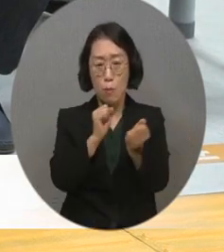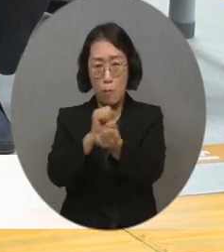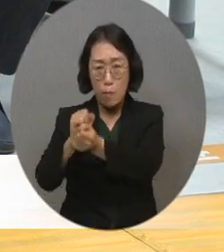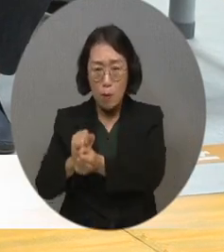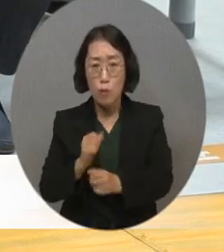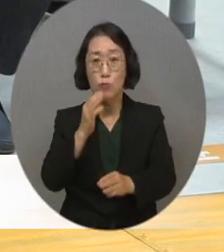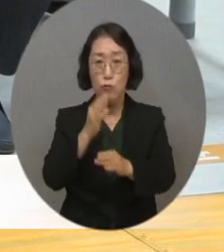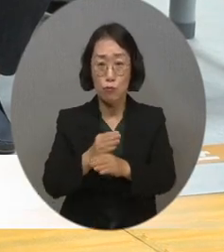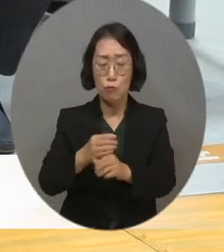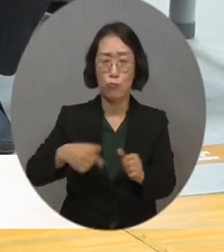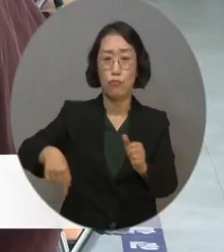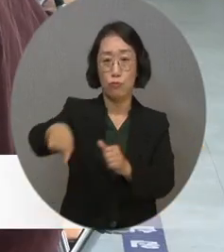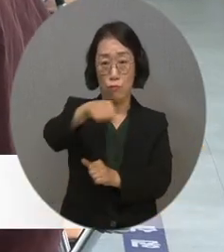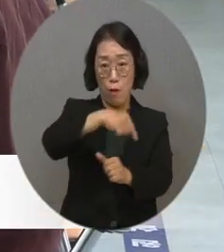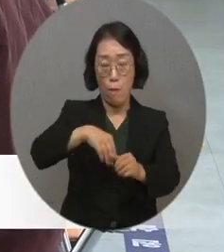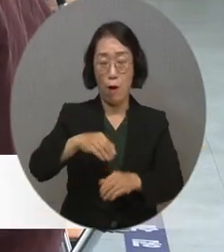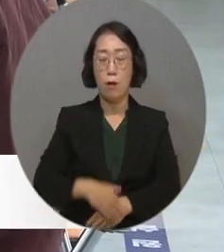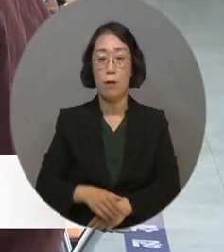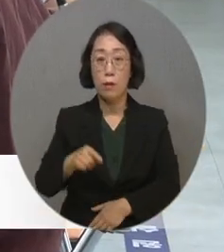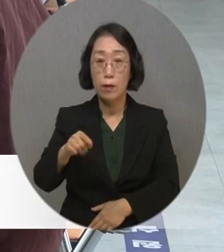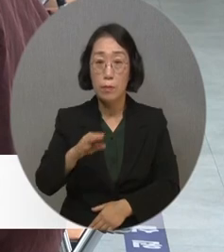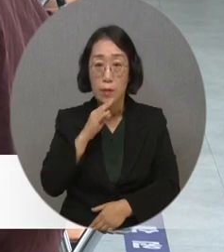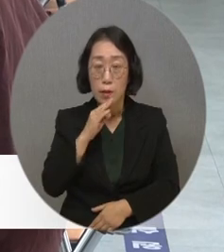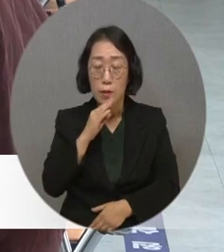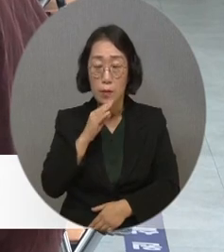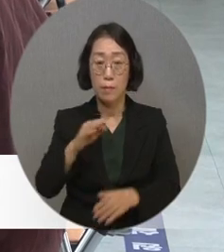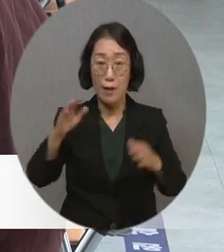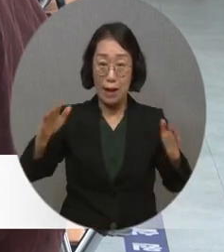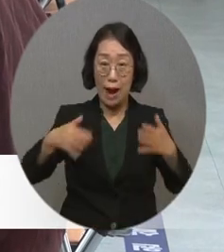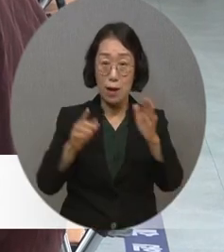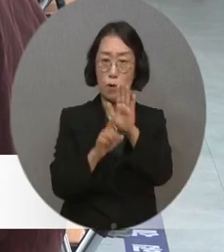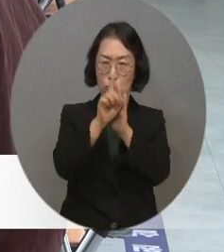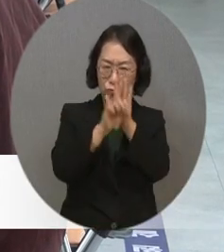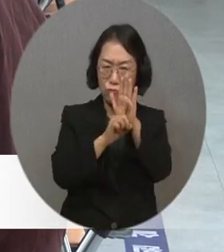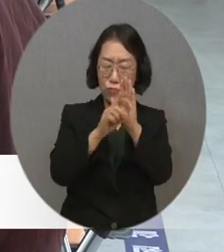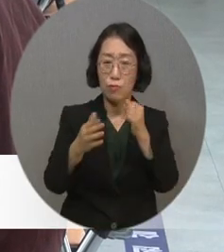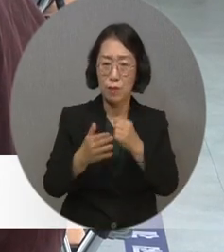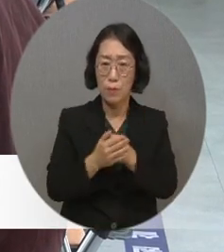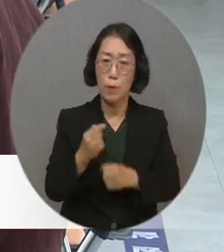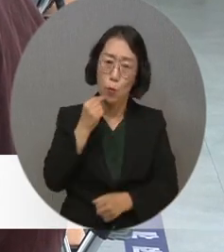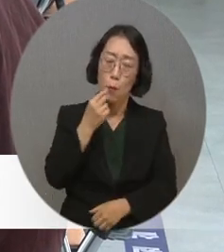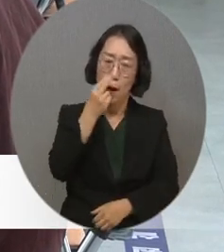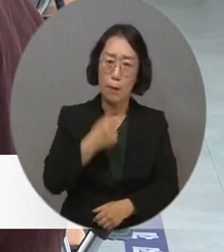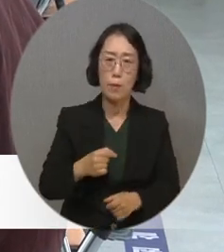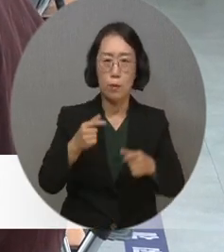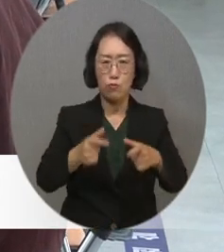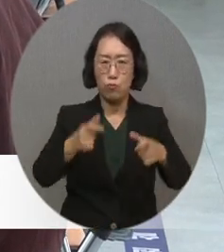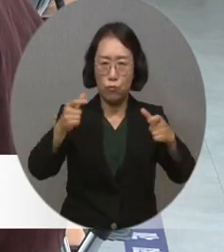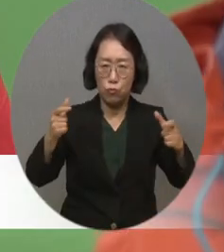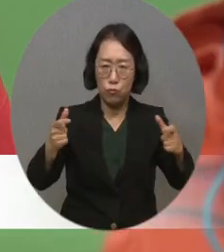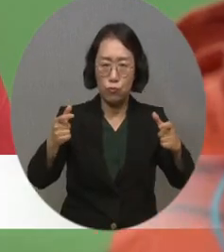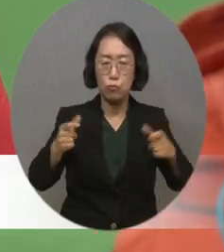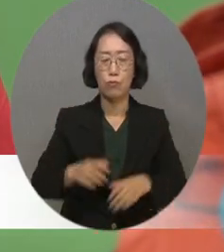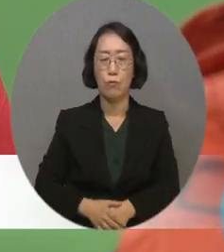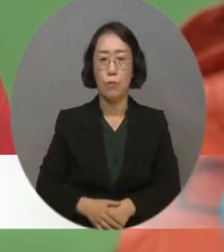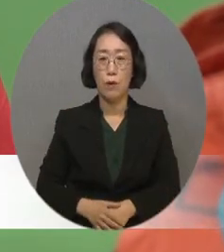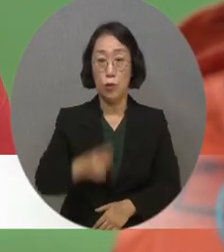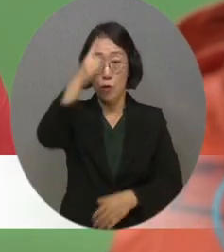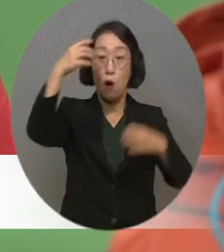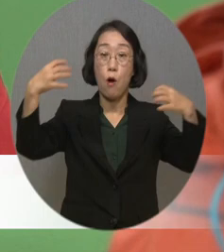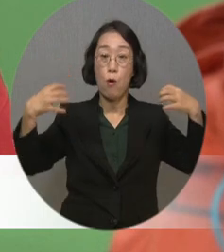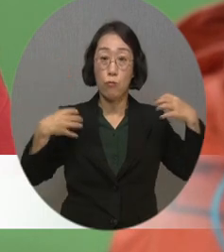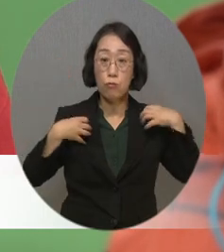사태가 발생한 가운데 본격적인 환절기를 맞아 독감 환자가 더 늘어나고 있습니다 국가에서는